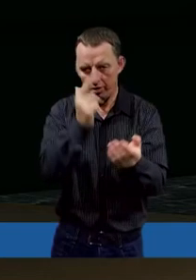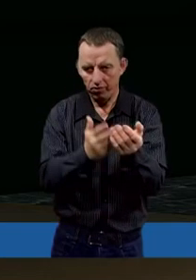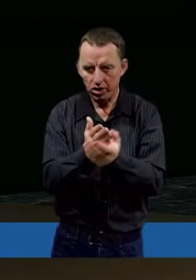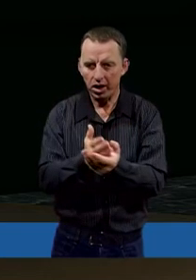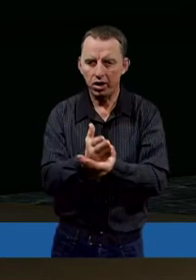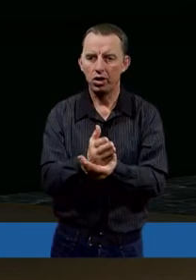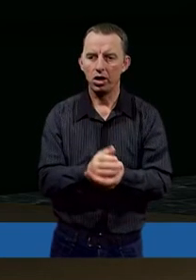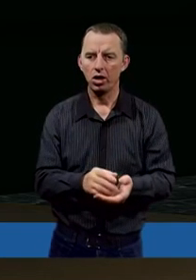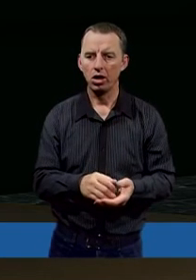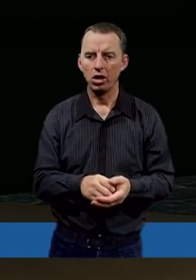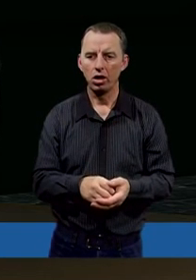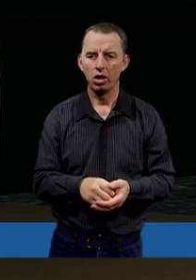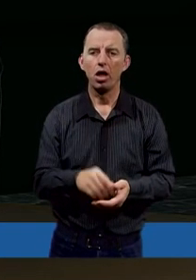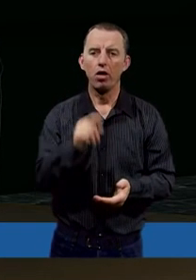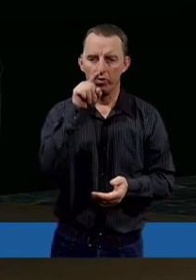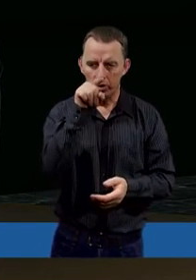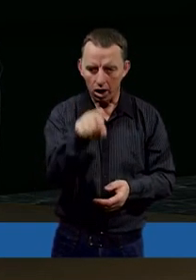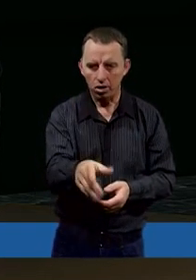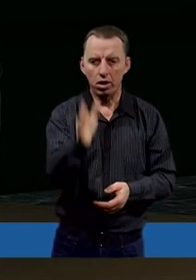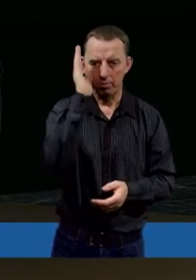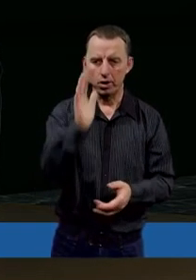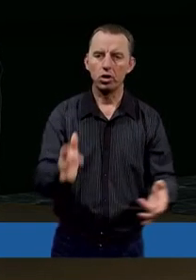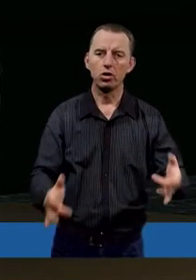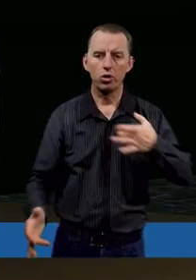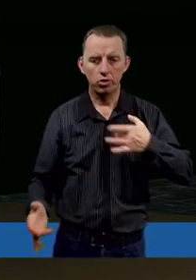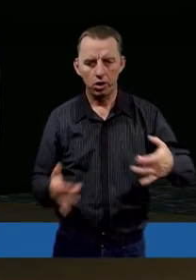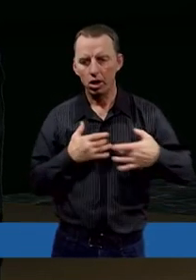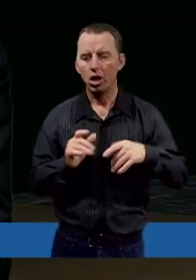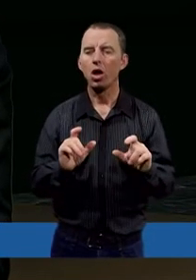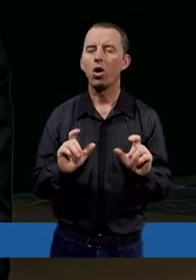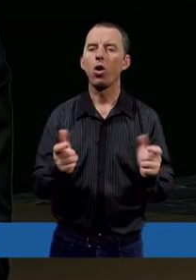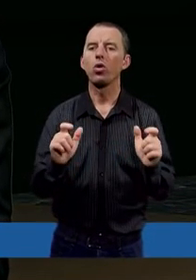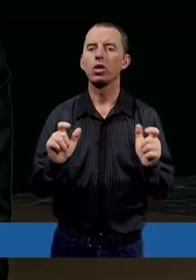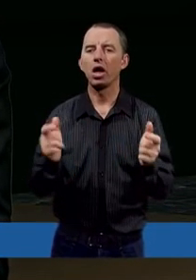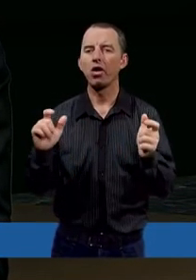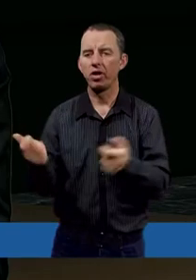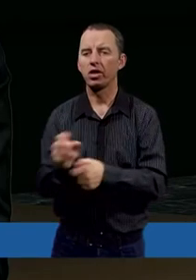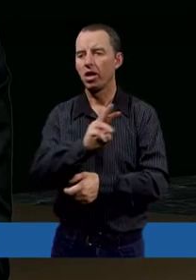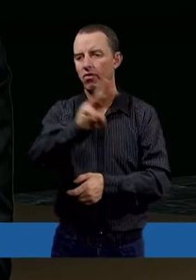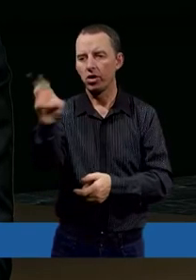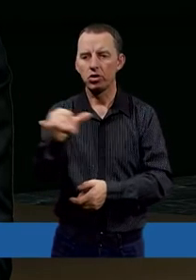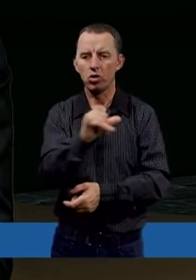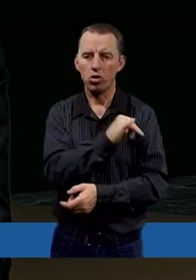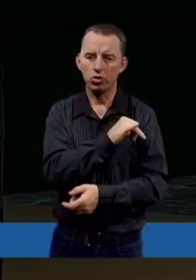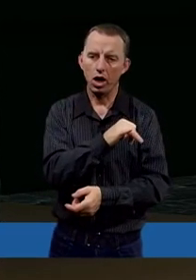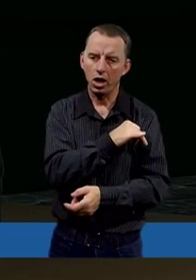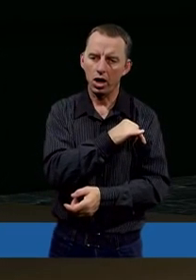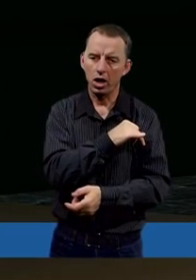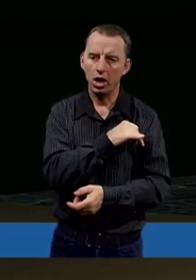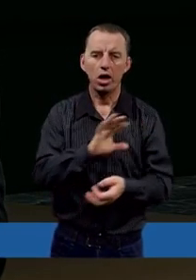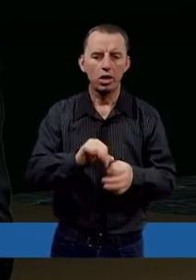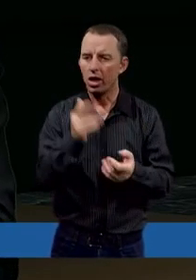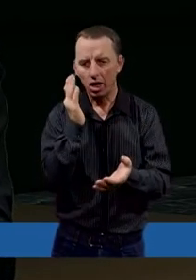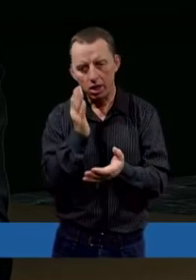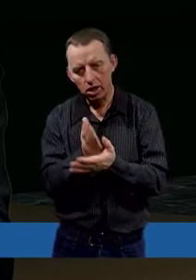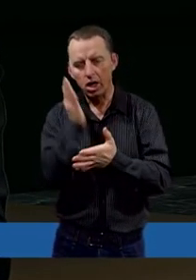wierni, to wtedy wy będziecie cierpieć konsekwencje waszego grzechu. I nawet nie